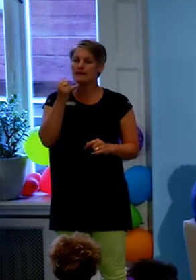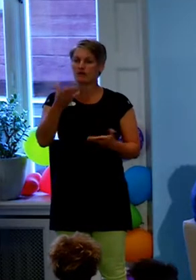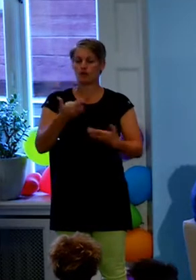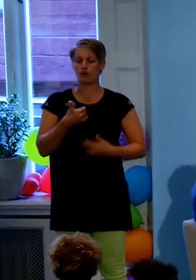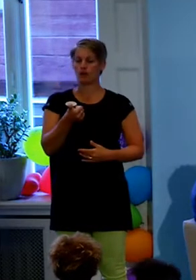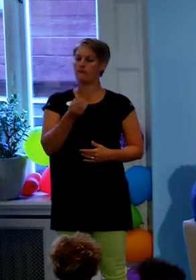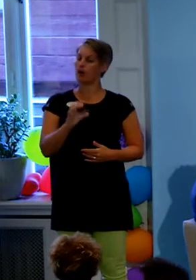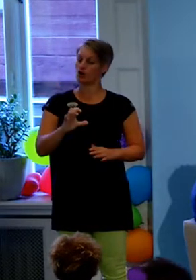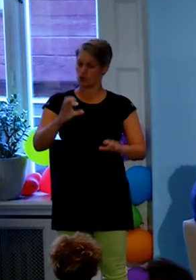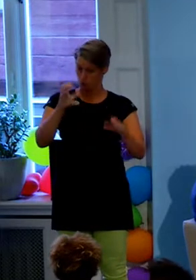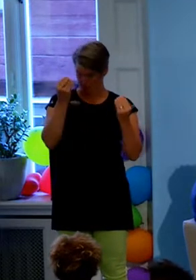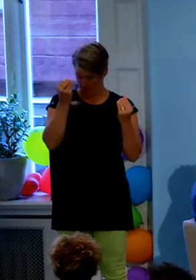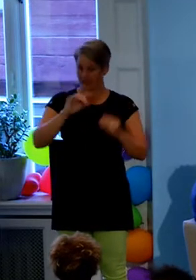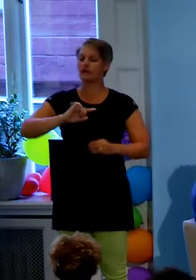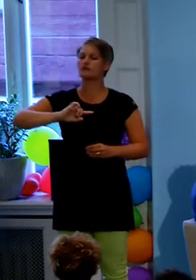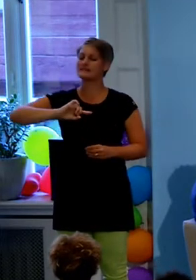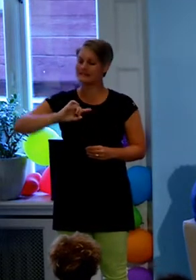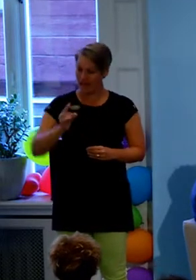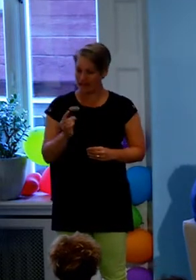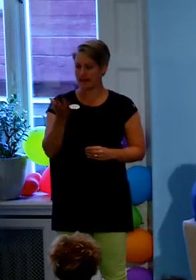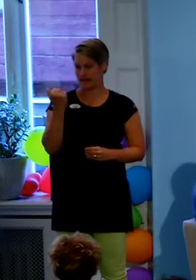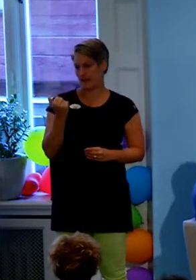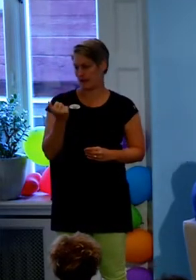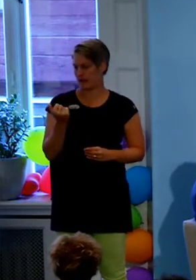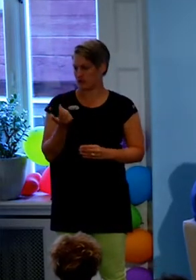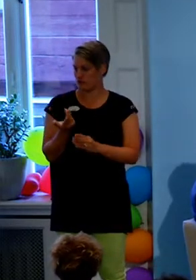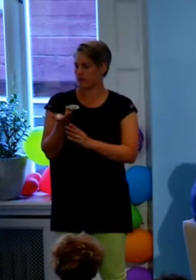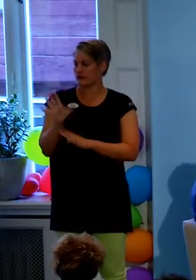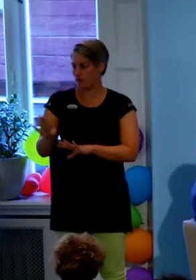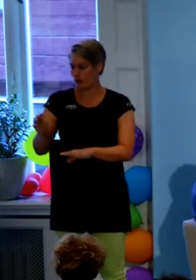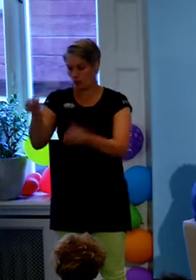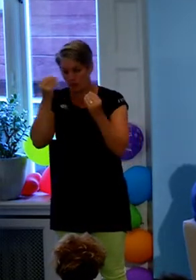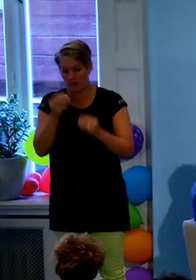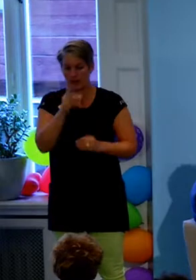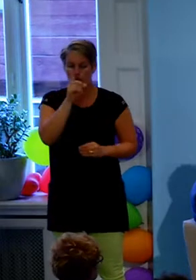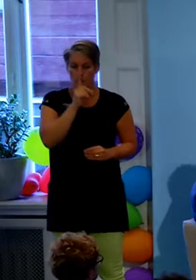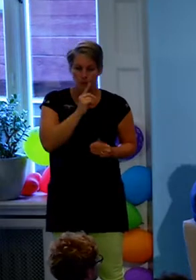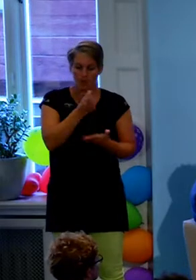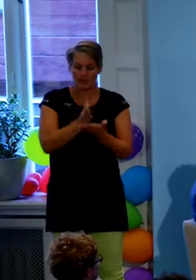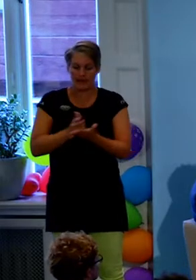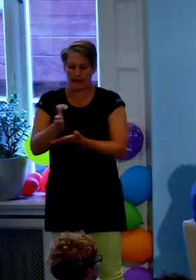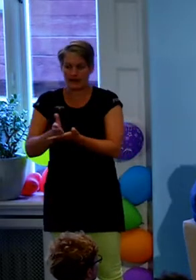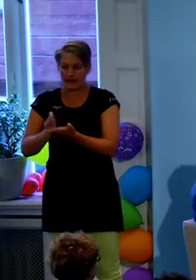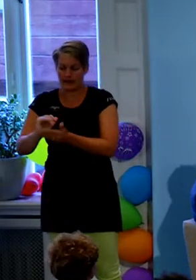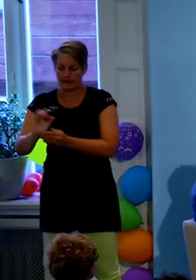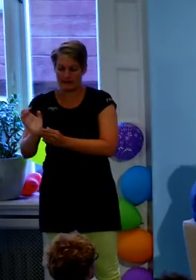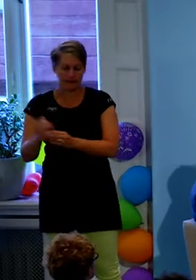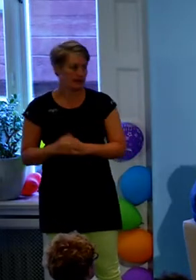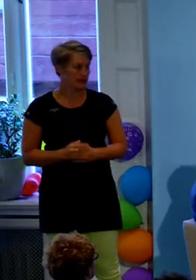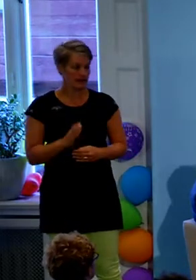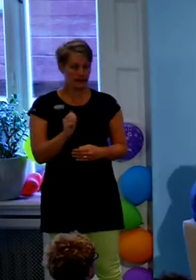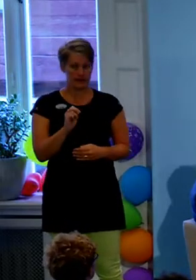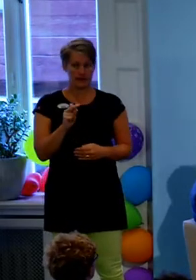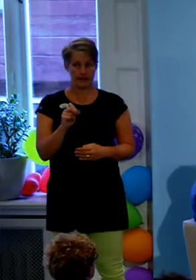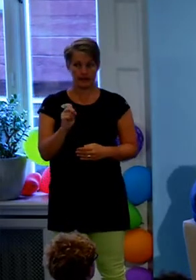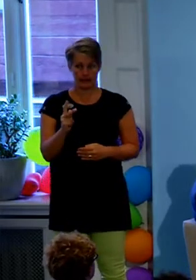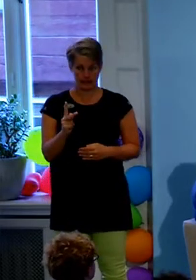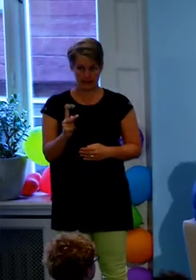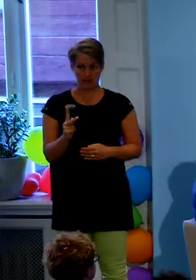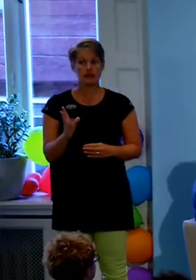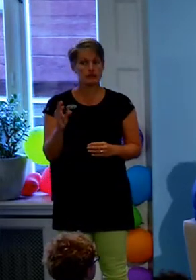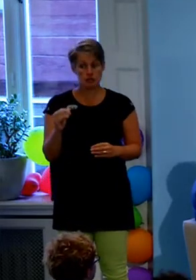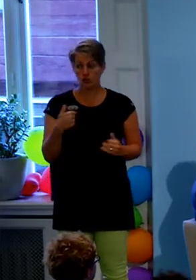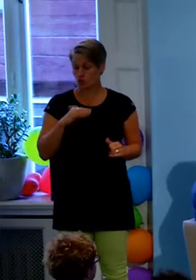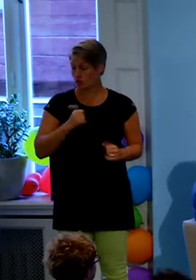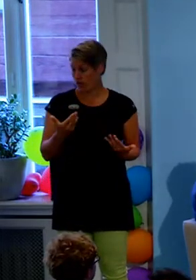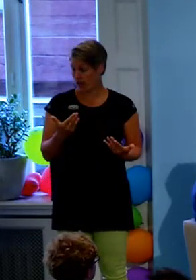har liksom basen med sig och sen så kan man fortbilda sig i små delar. Är det någonting? Ja, det tycker jag, för att jag är själv ett exempel